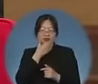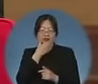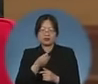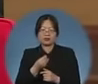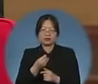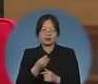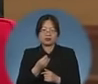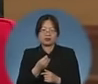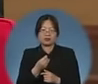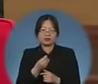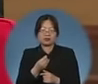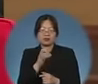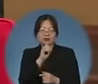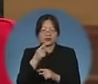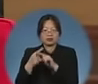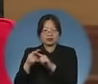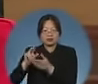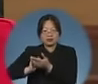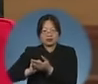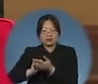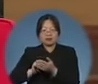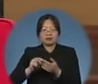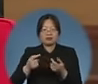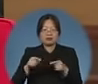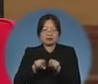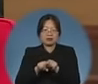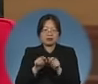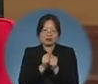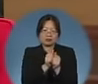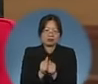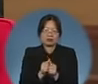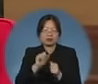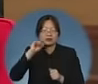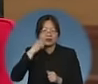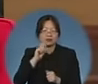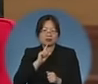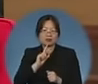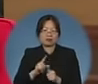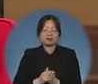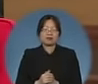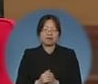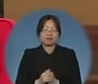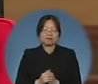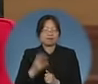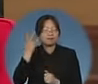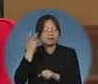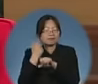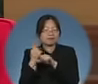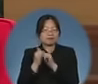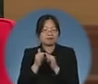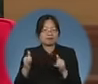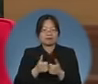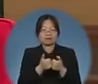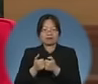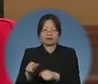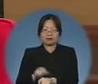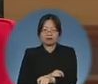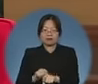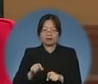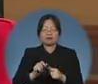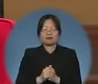행복 공액수의 문제는 이게 꼭 같이 간다고 얘기를 하기 어렵다고 생각을 하는데 철학적인 논의, 특히 이제